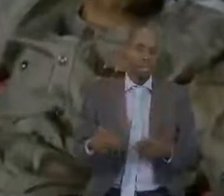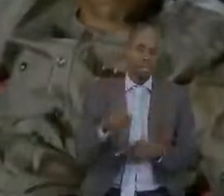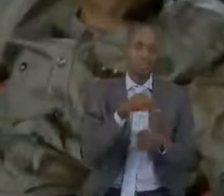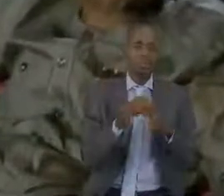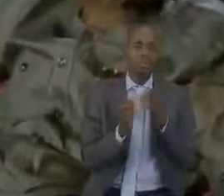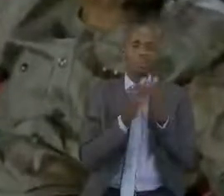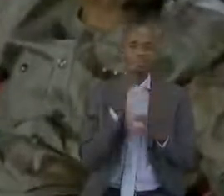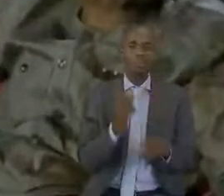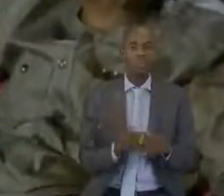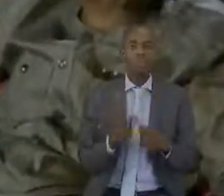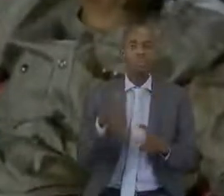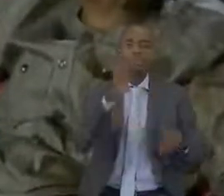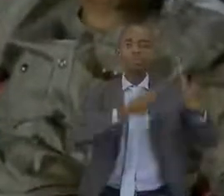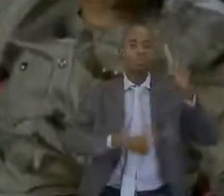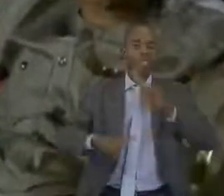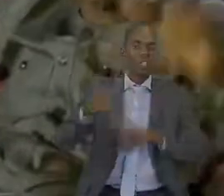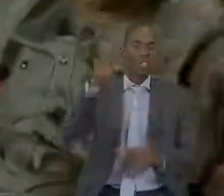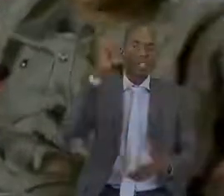Que j'entende ton amen.